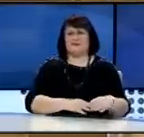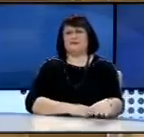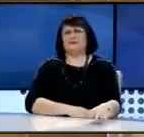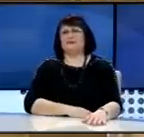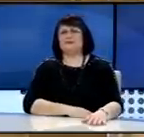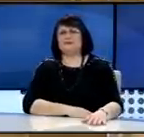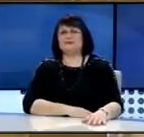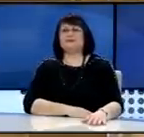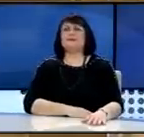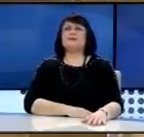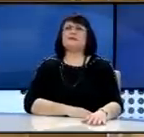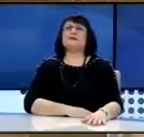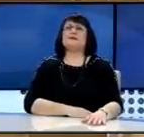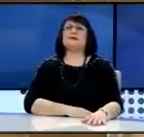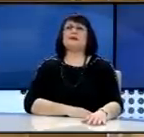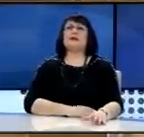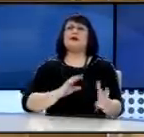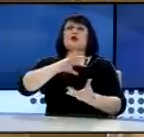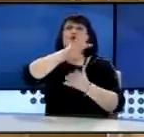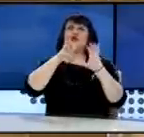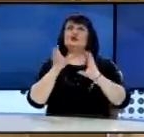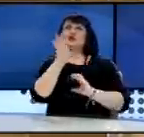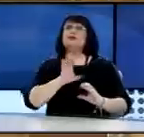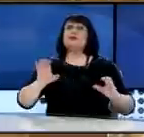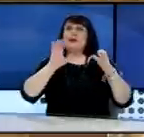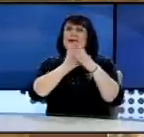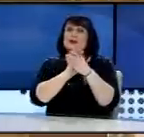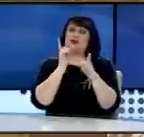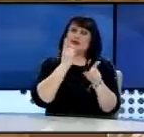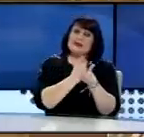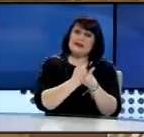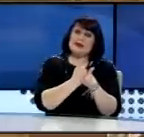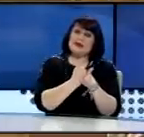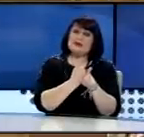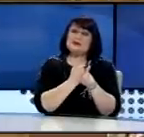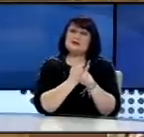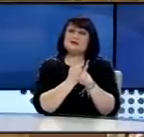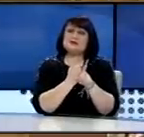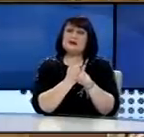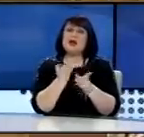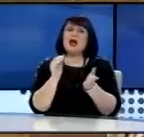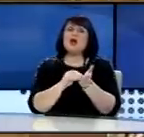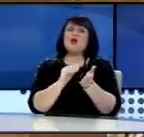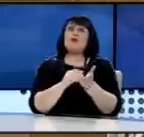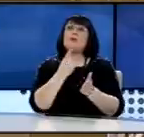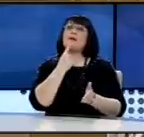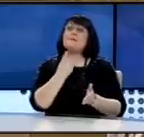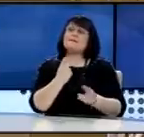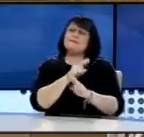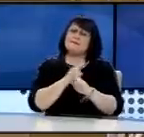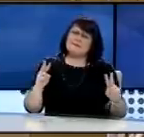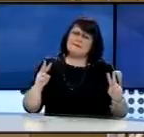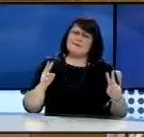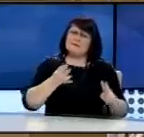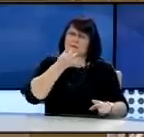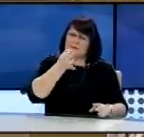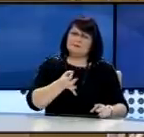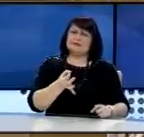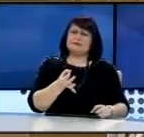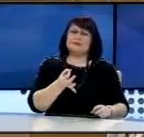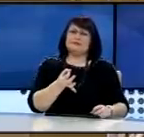Η διεθνής κοινότητα και ειδικά η Ευρωπαϊκή Ένωση επίσης πρέπει να το πούμε απερίφραστα